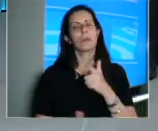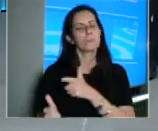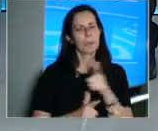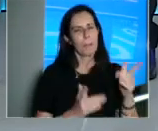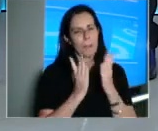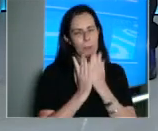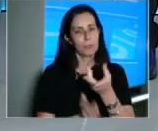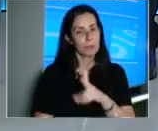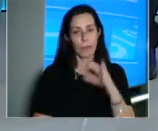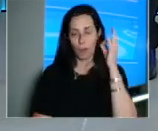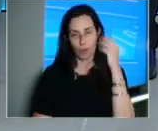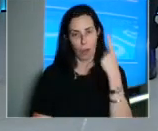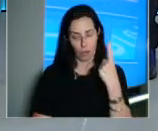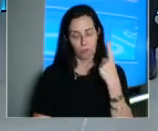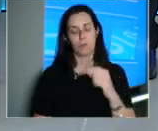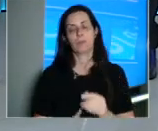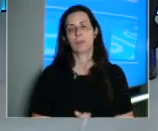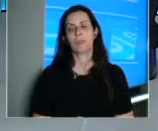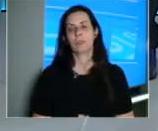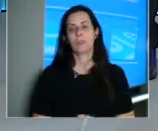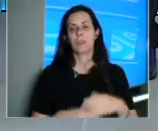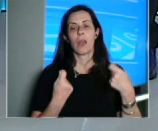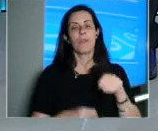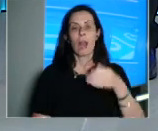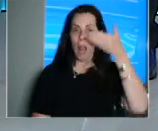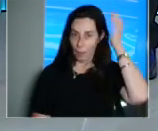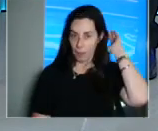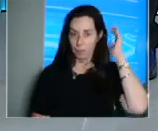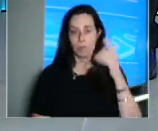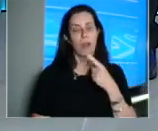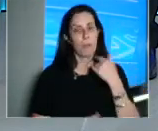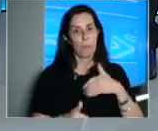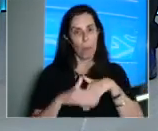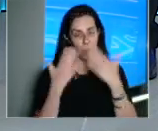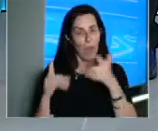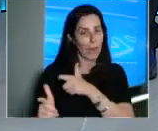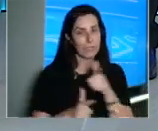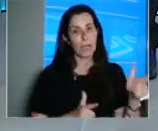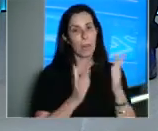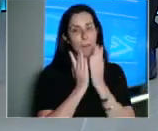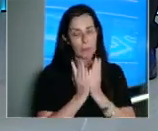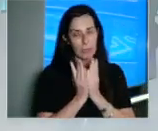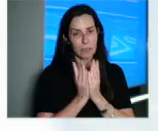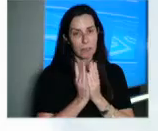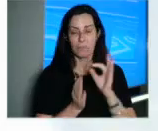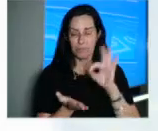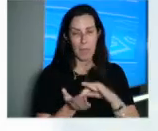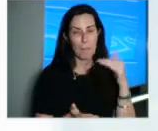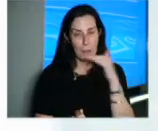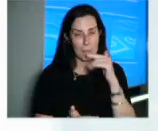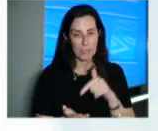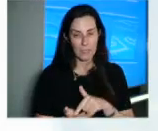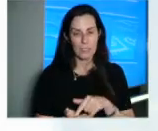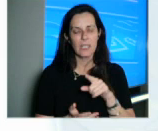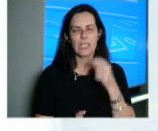בבית הכנסת בו נהרגה אחת מן המתפללות, חבר הכנסת יאיר לפיד צייץ הבוקר, הרצח בבית הכנסת בחג הפסח בסן